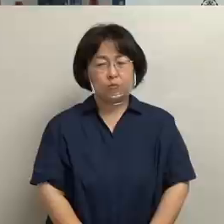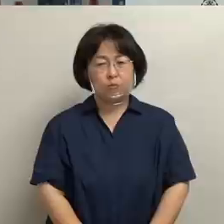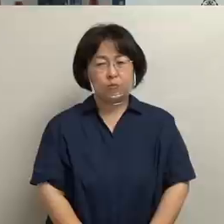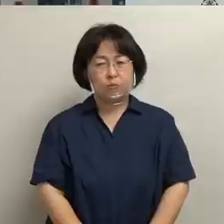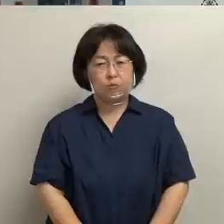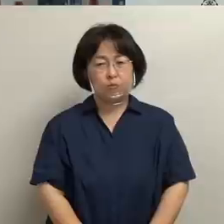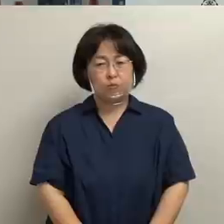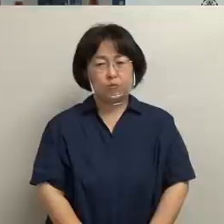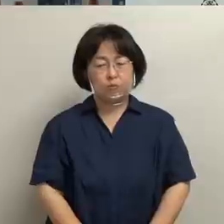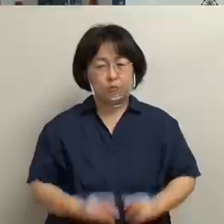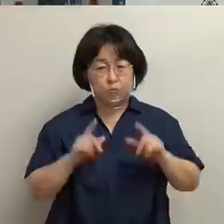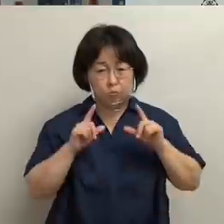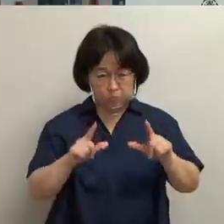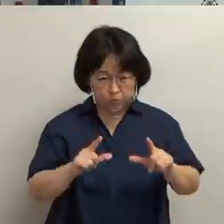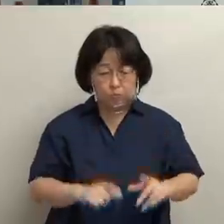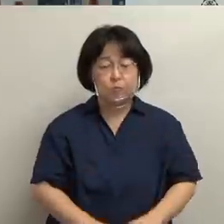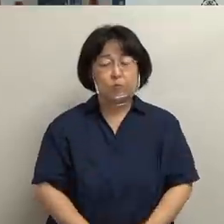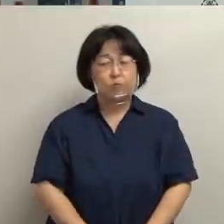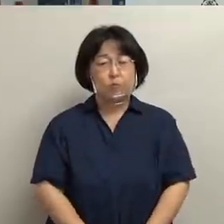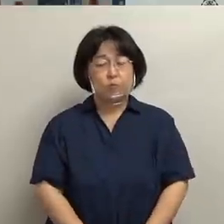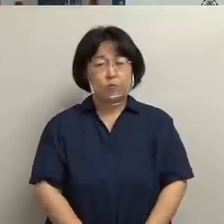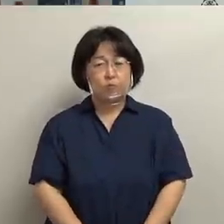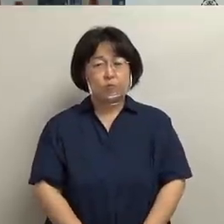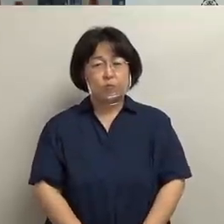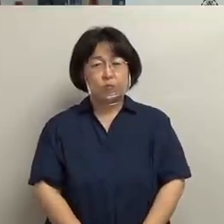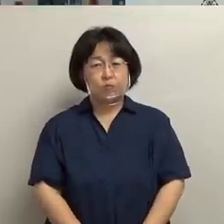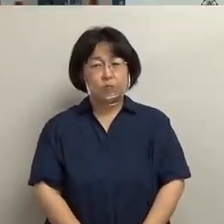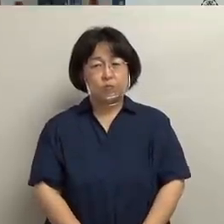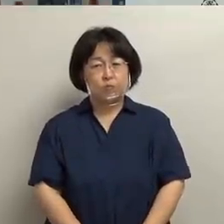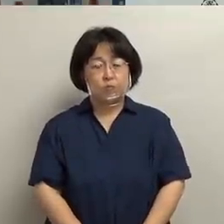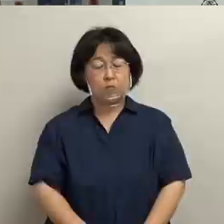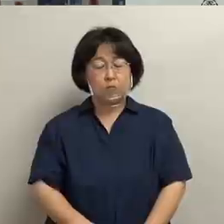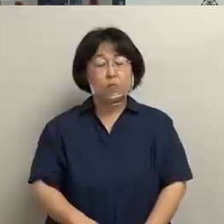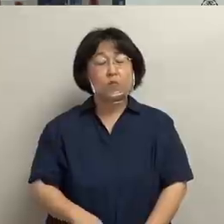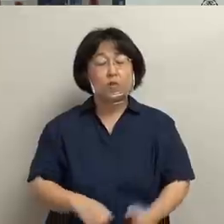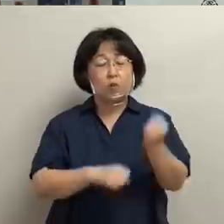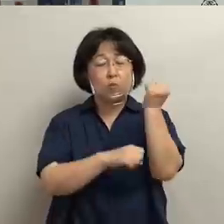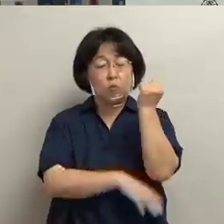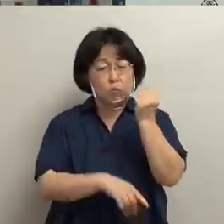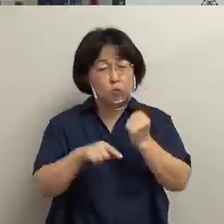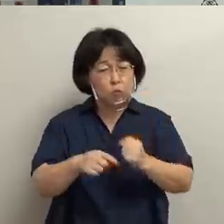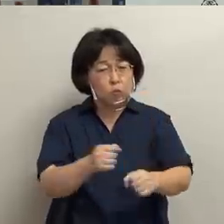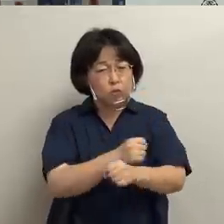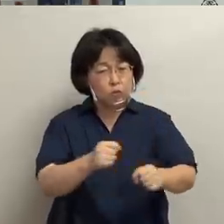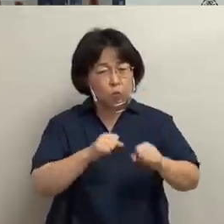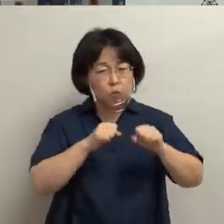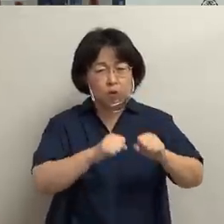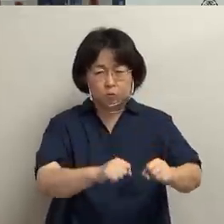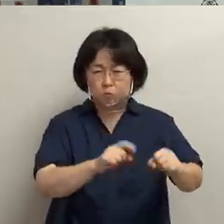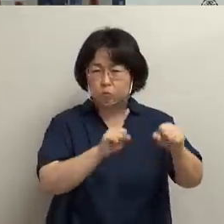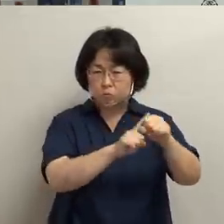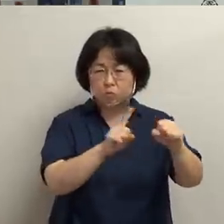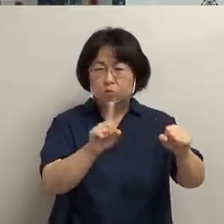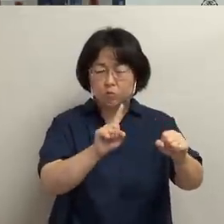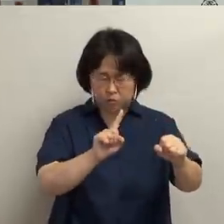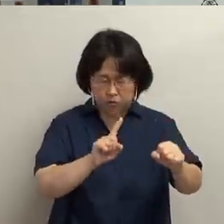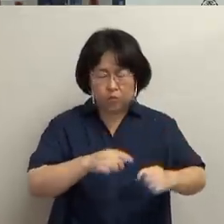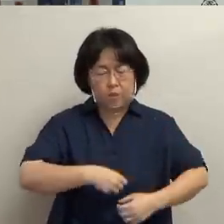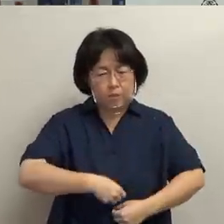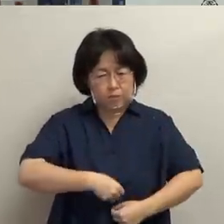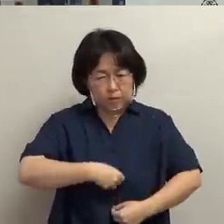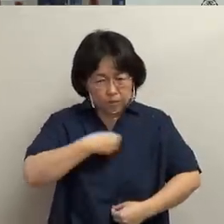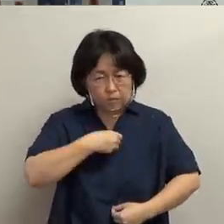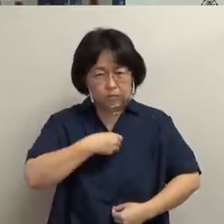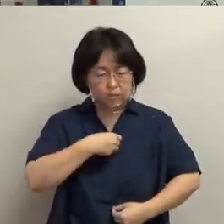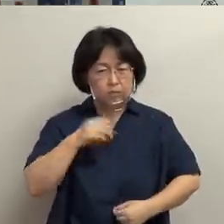はい今ご質問ですけれどもあのもともとこの事業をやるという部分はやっぱり一番はですね私情報